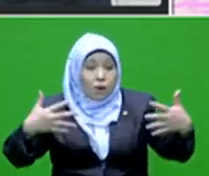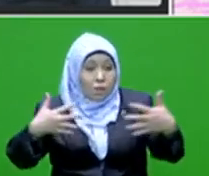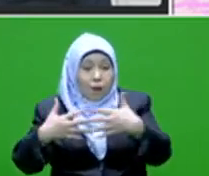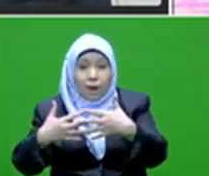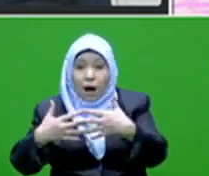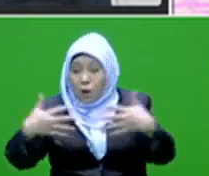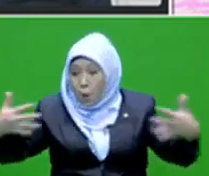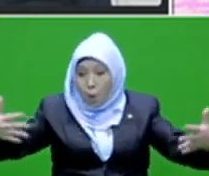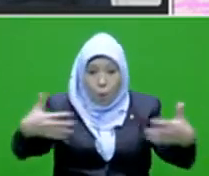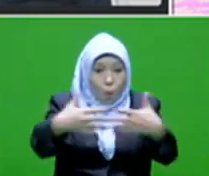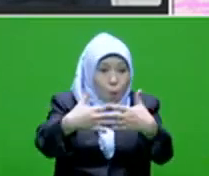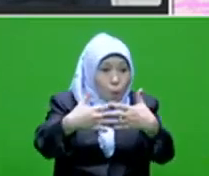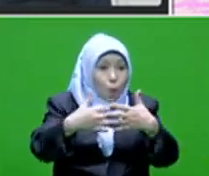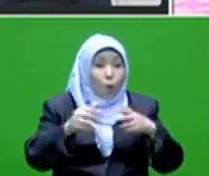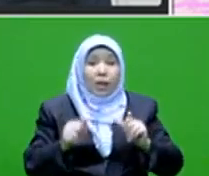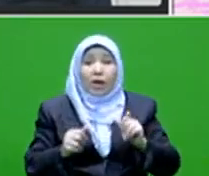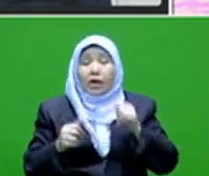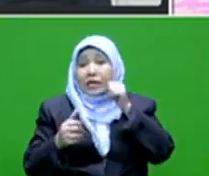Zulaikha,